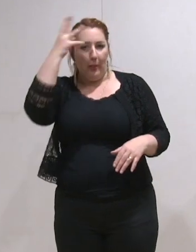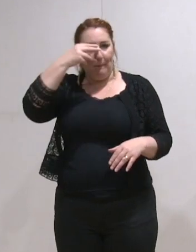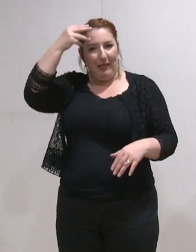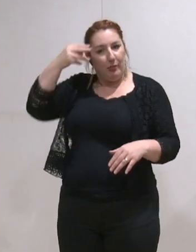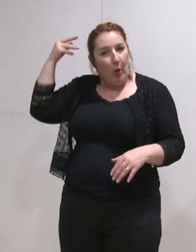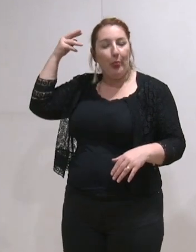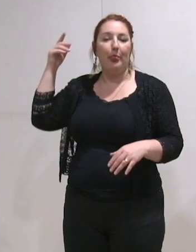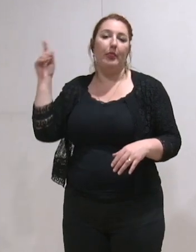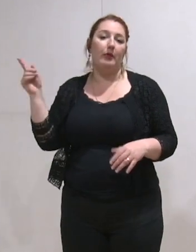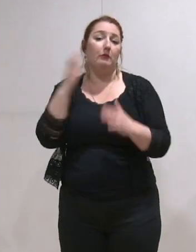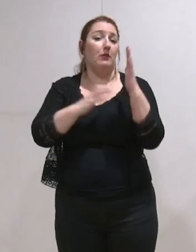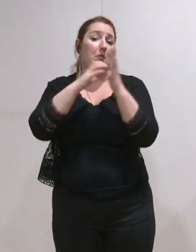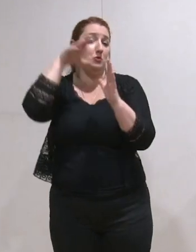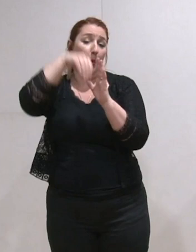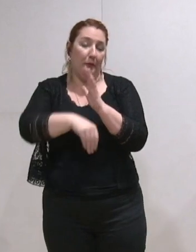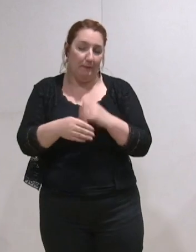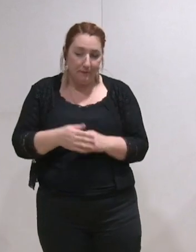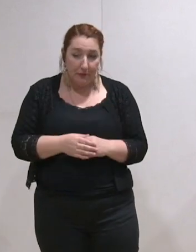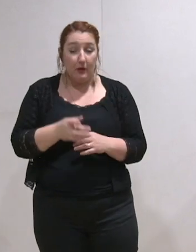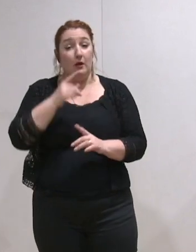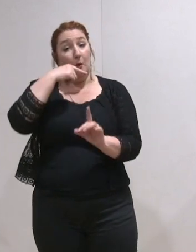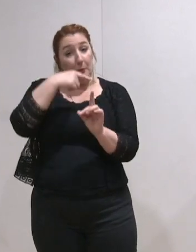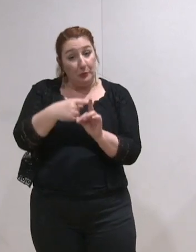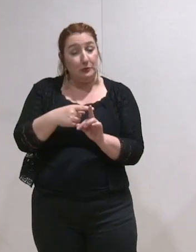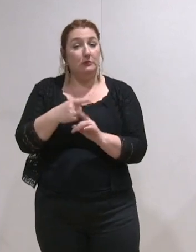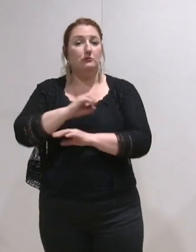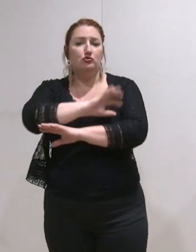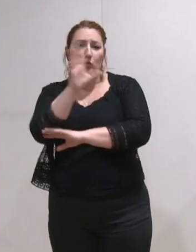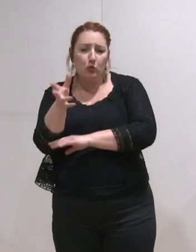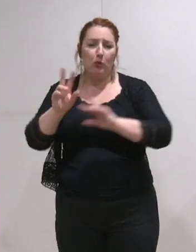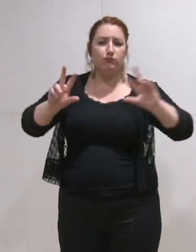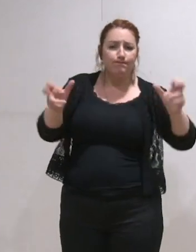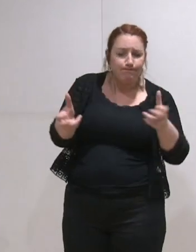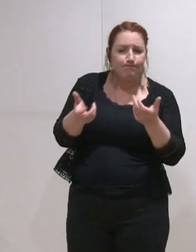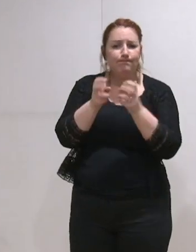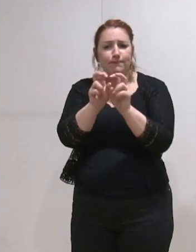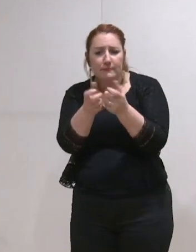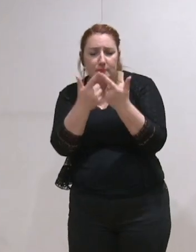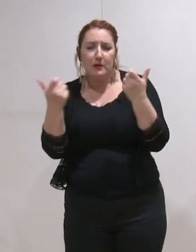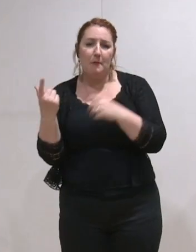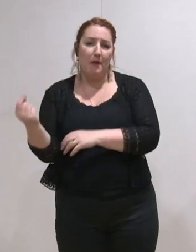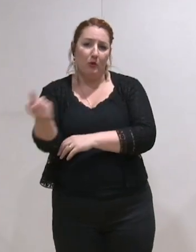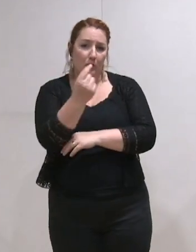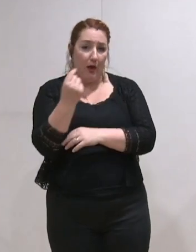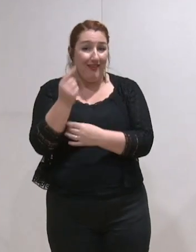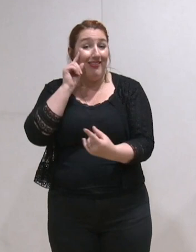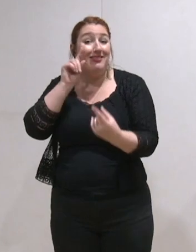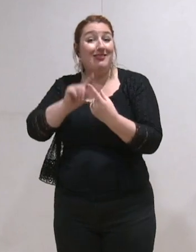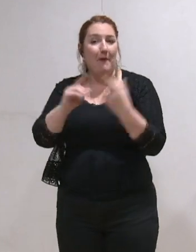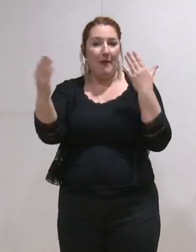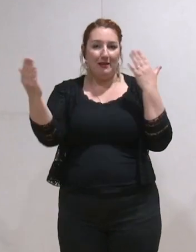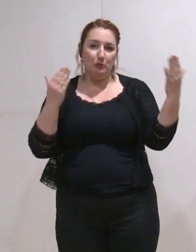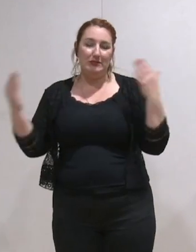libération et d'une présentation des partenariats MDA dans le cadre de la l'exposition de Picasso à à warol une